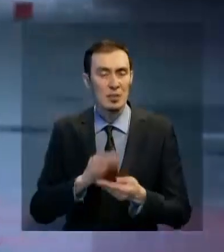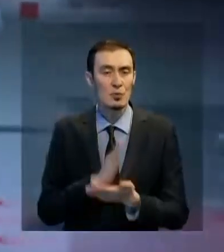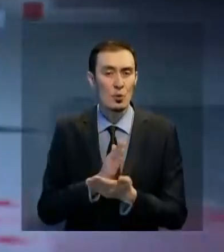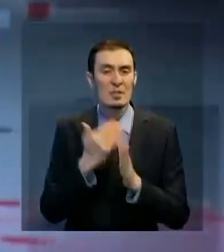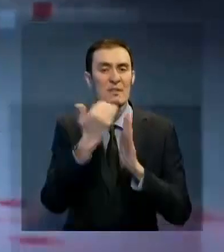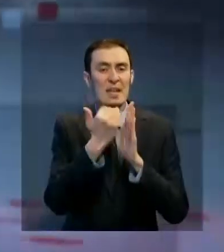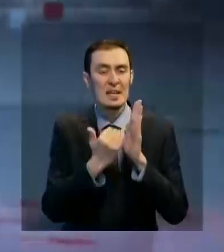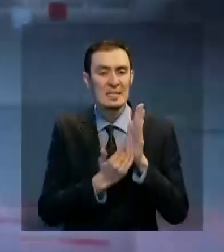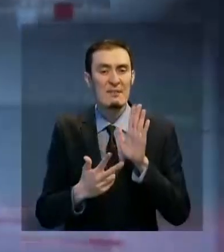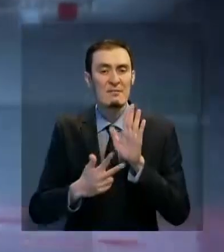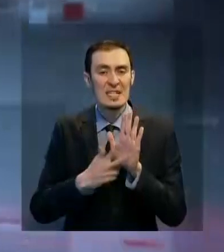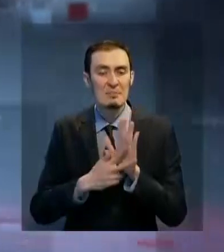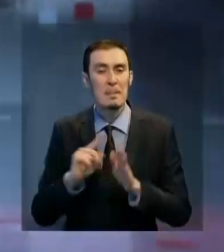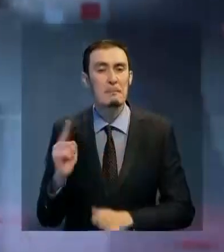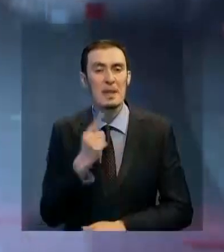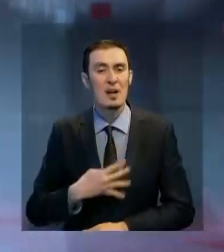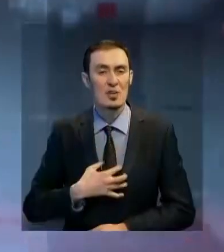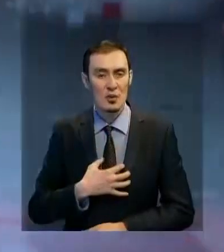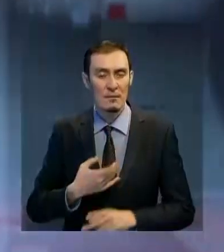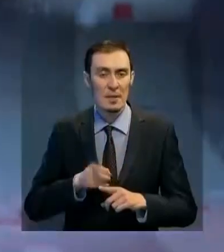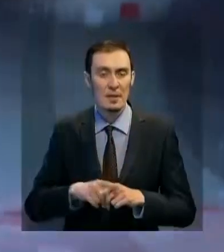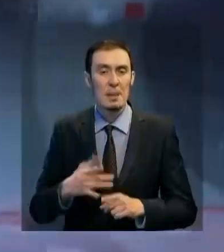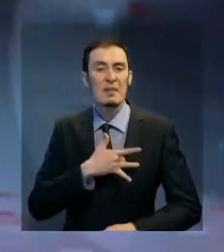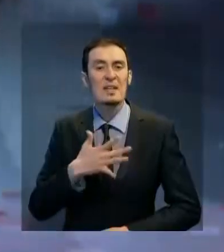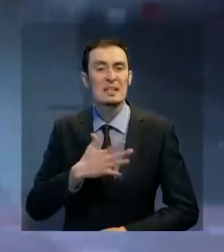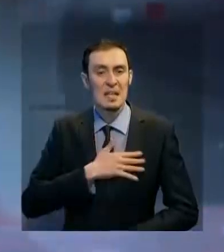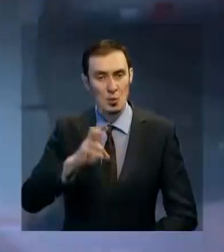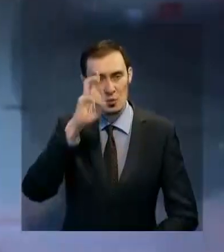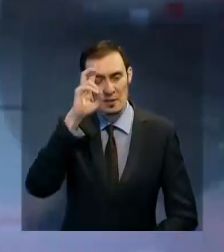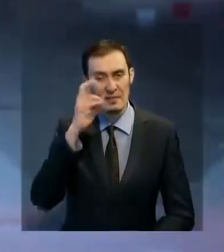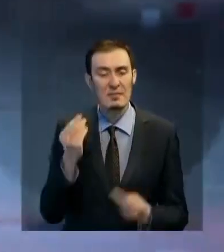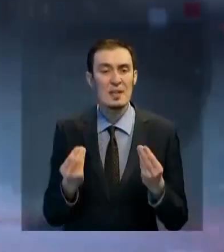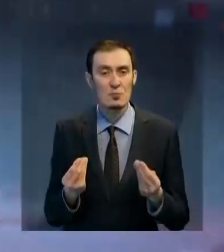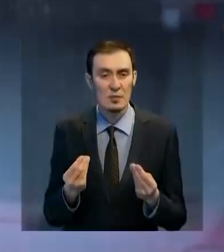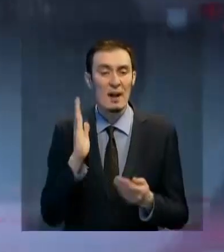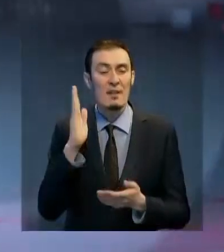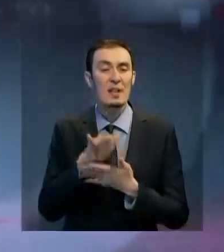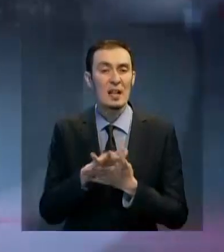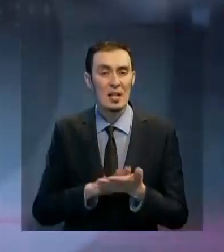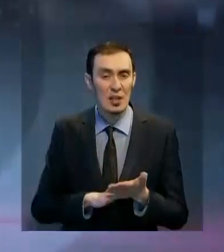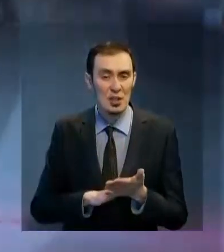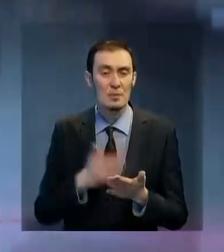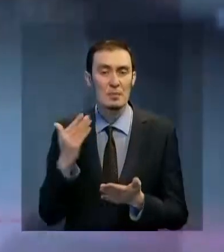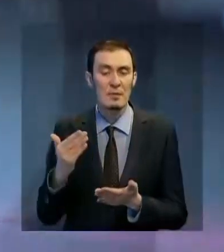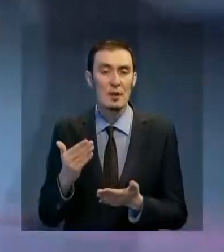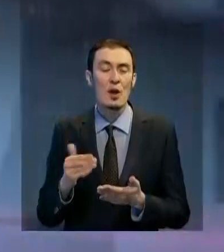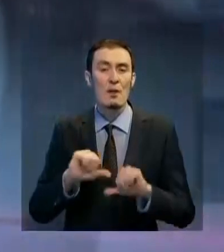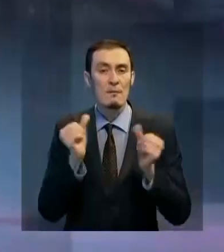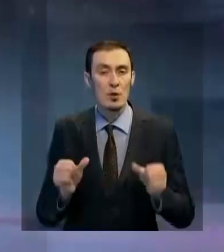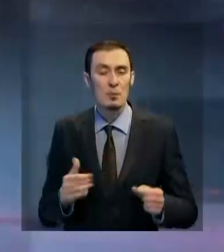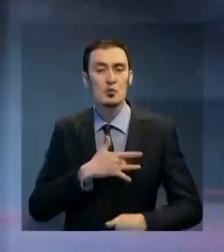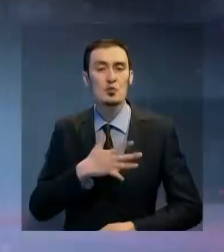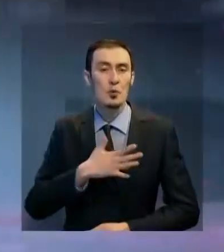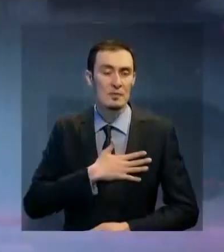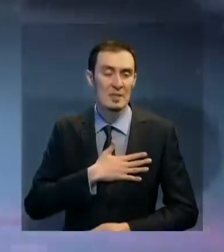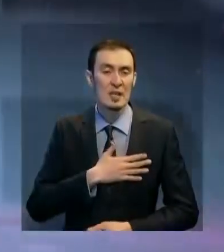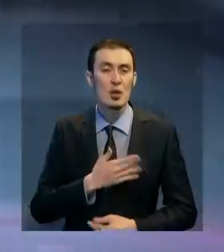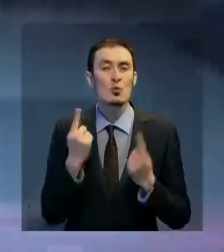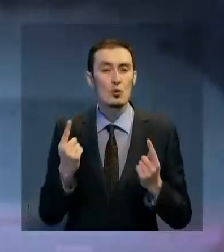остаются в реестре 8 первоочередных в плане приватизации государственного имущества. В дальнейшей судьбе и форме